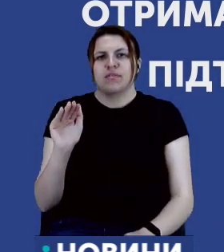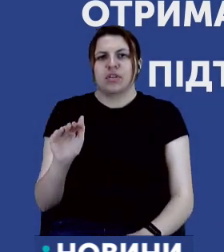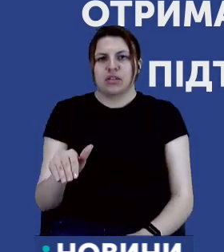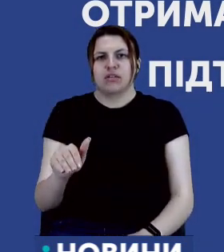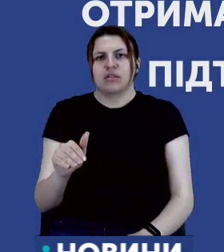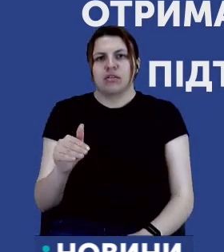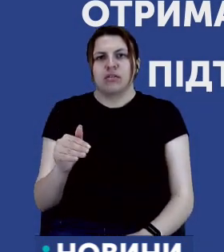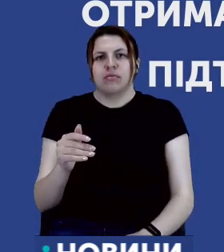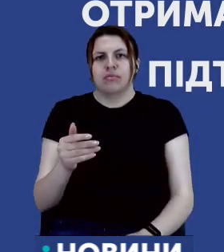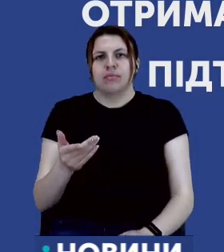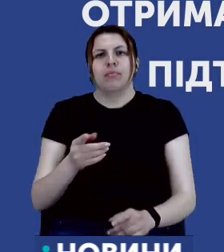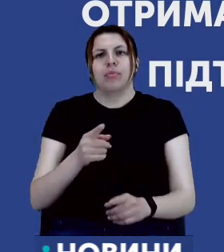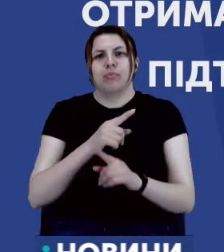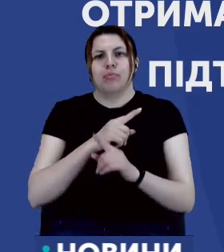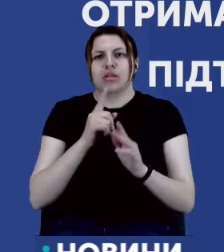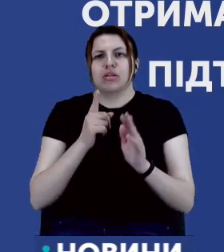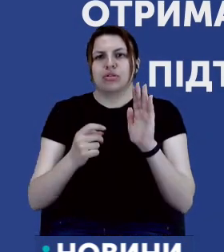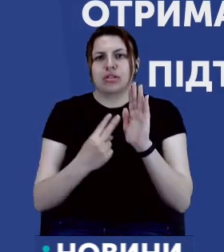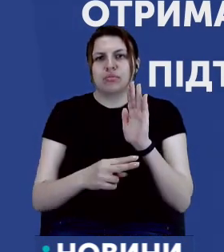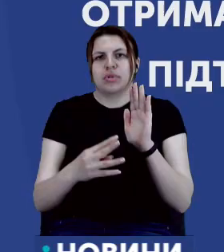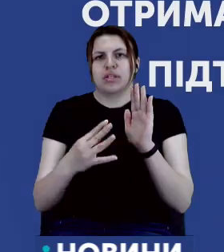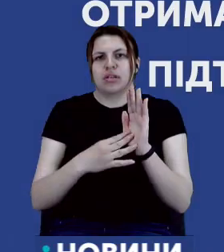померло 679 людей.